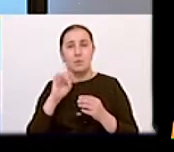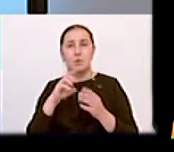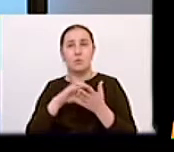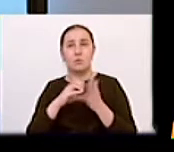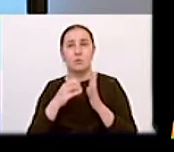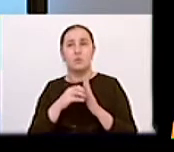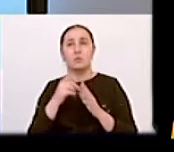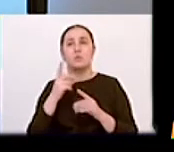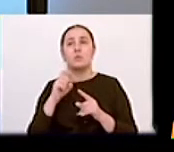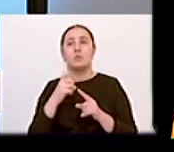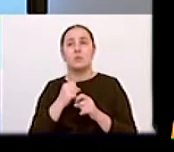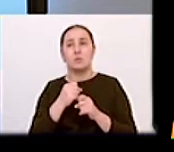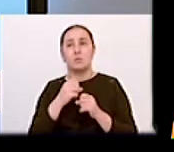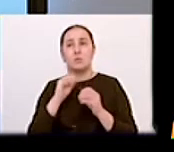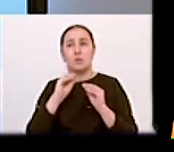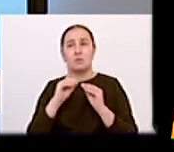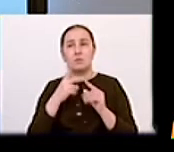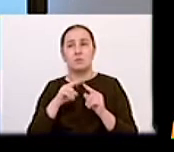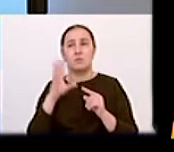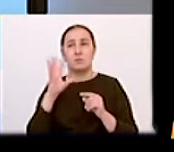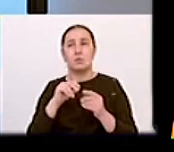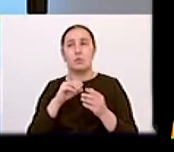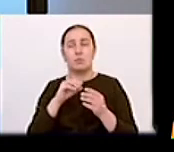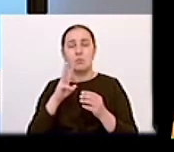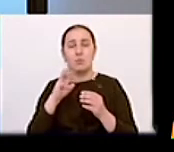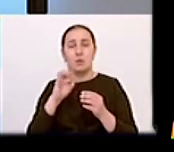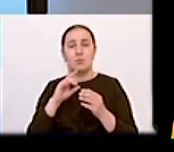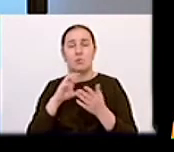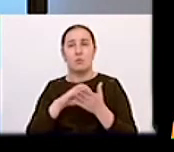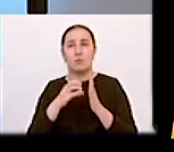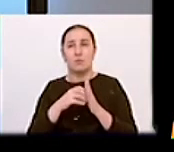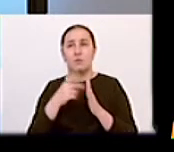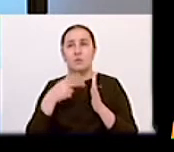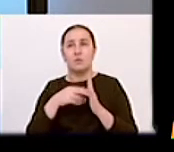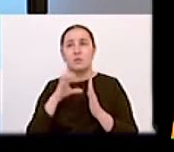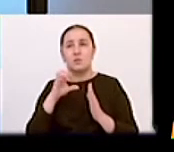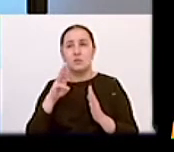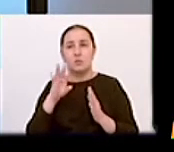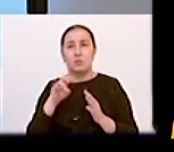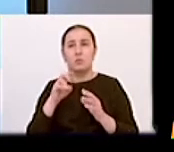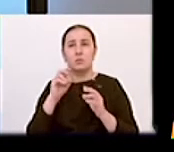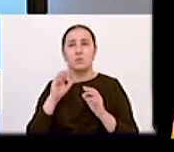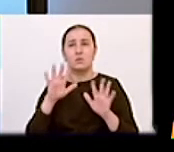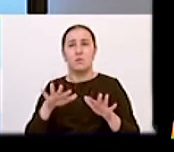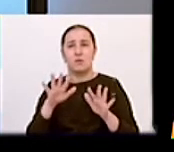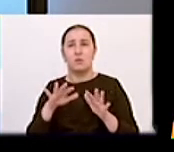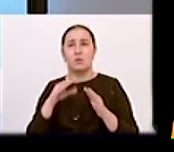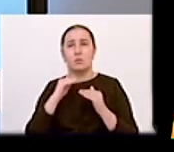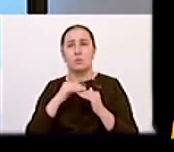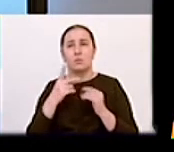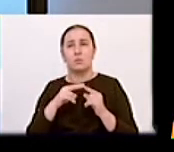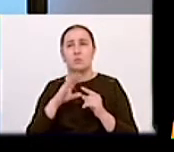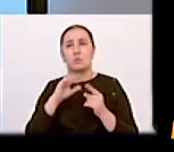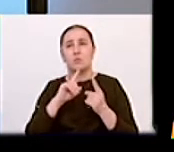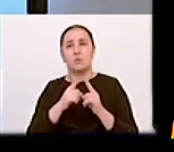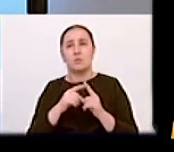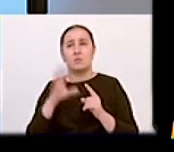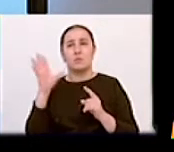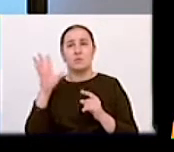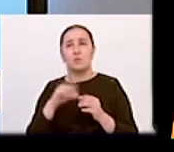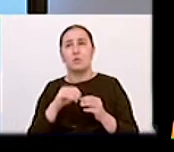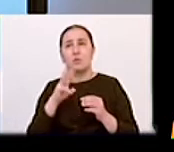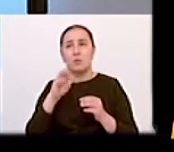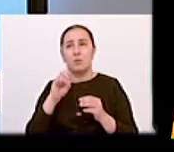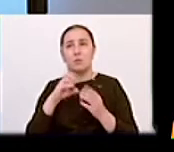делают? Надо переставить всю мебель в комнате. Двоеточие. Стол, диван, тумбочки. Или наоборот. Всю мебель